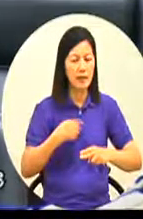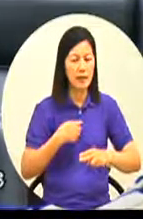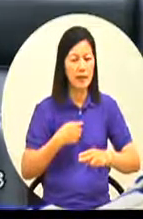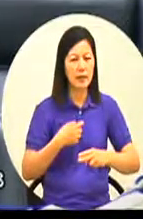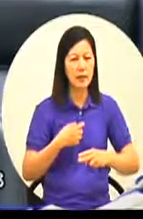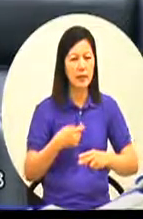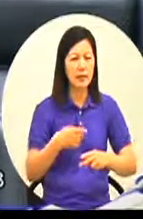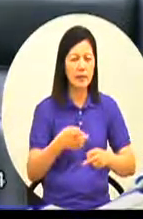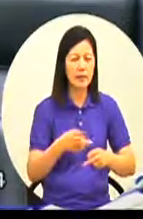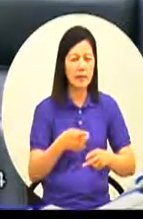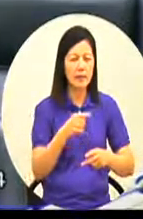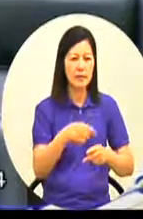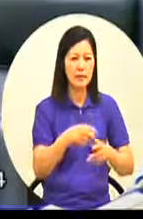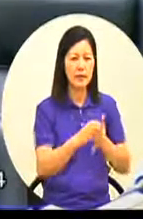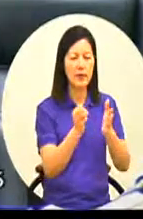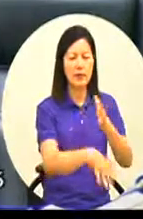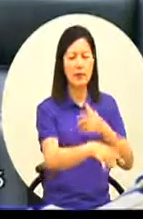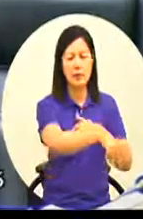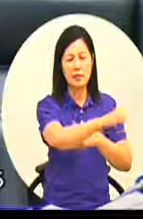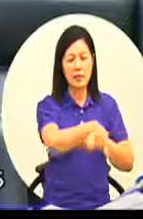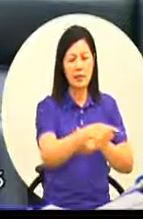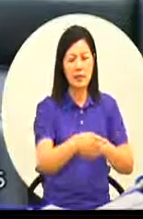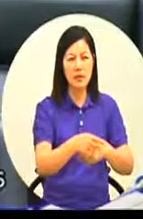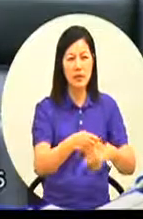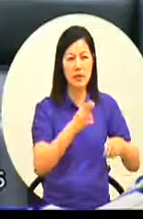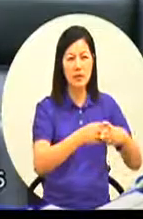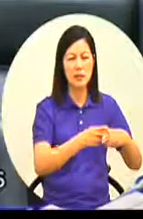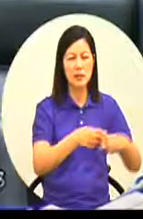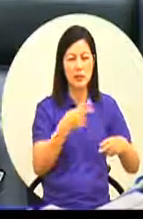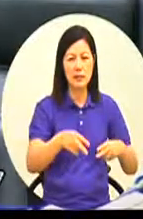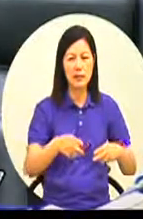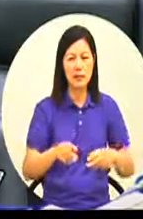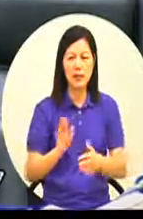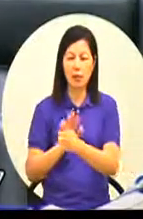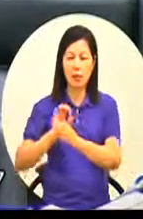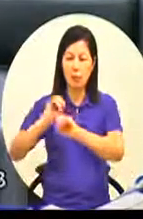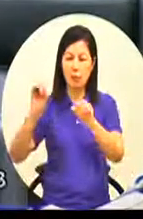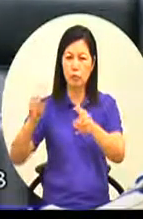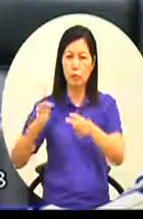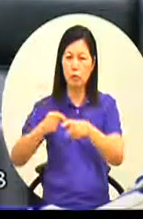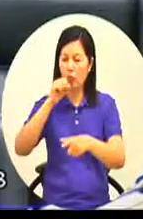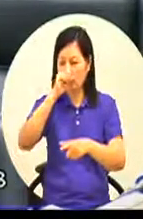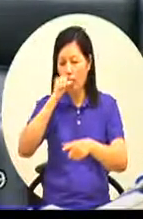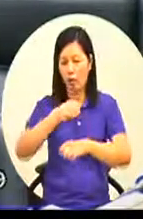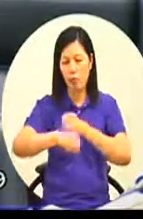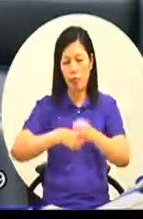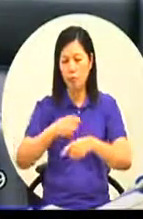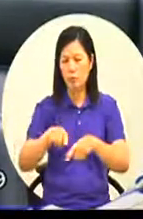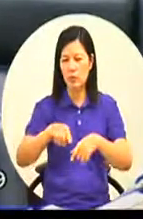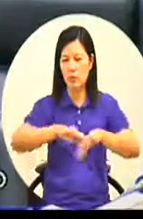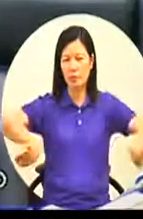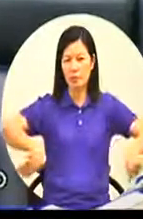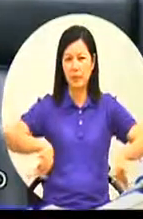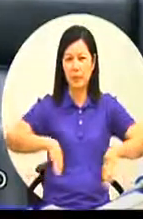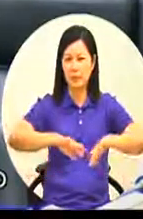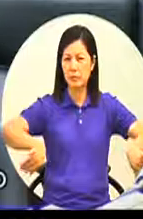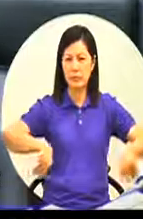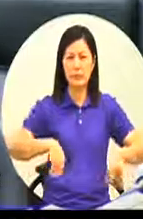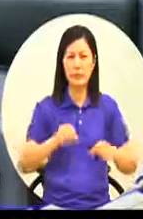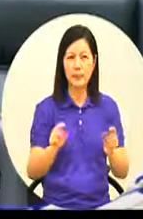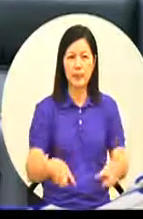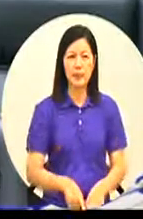信仰来另外啊、一个推动一个公益活动啊，这我绝对是感觉是一个两码事情